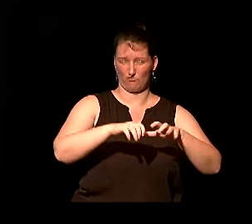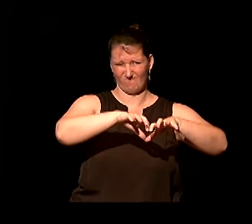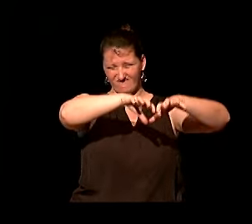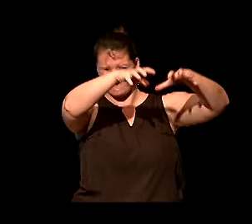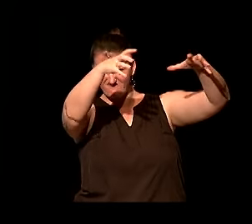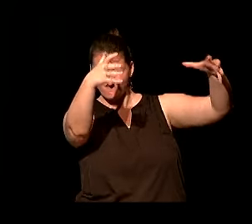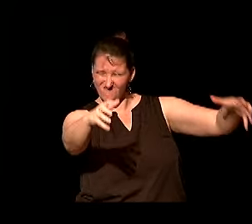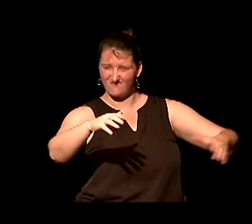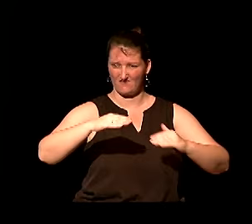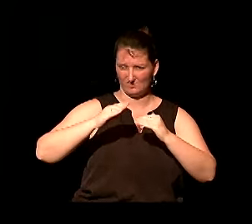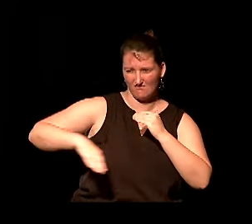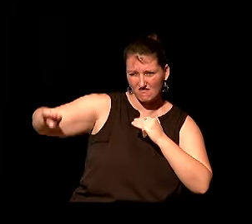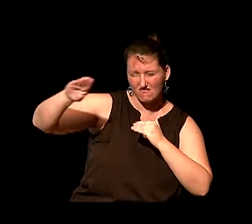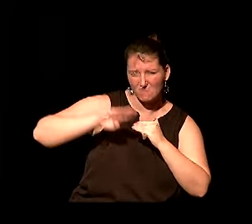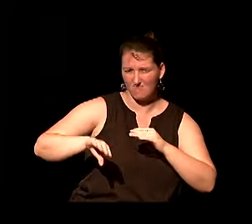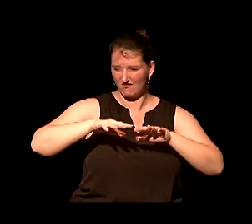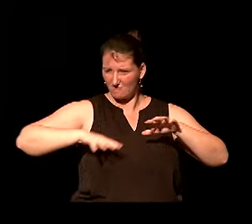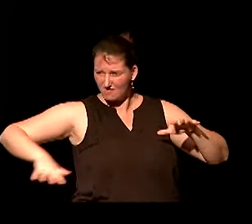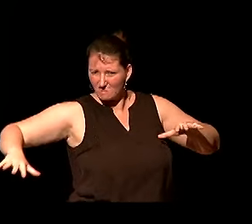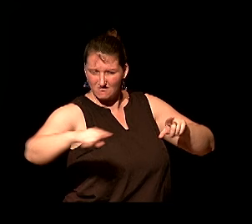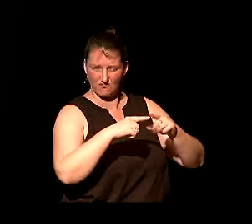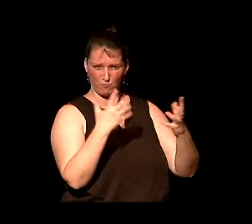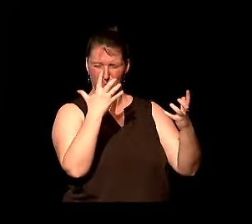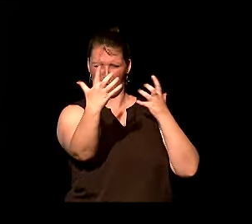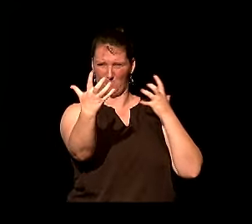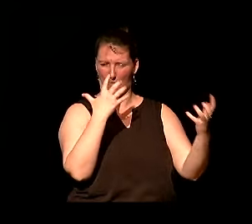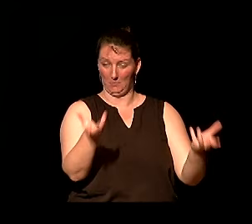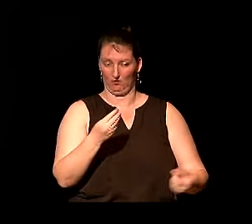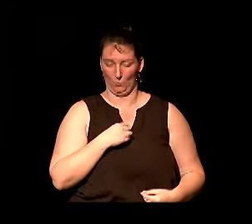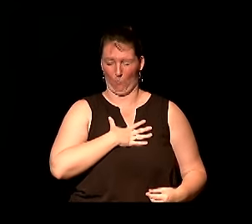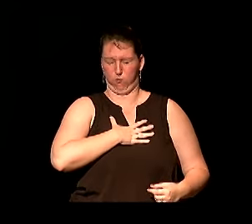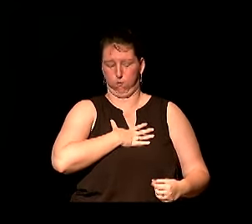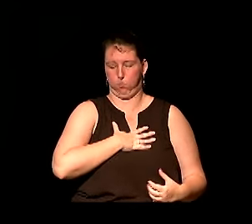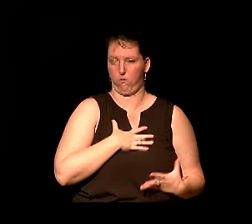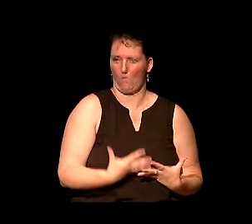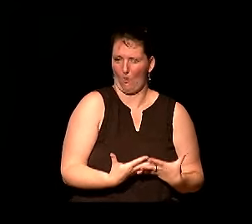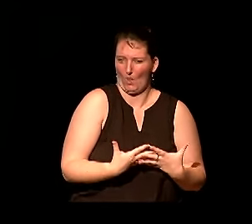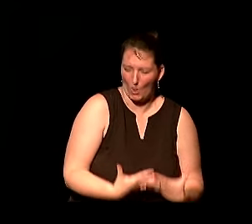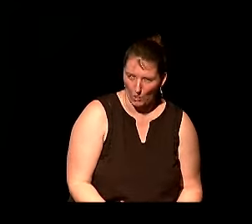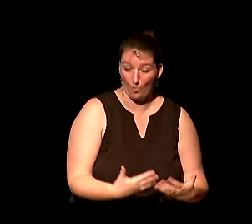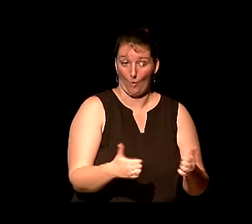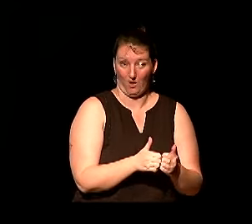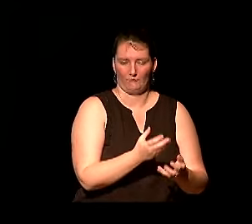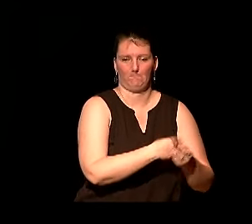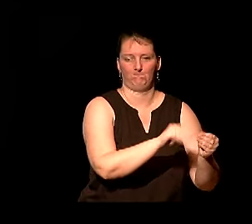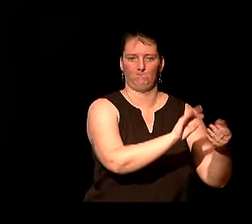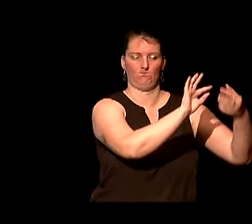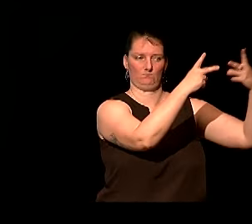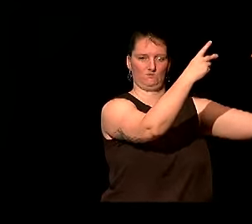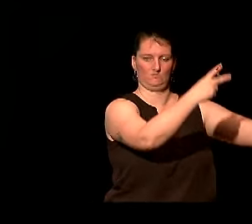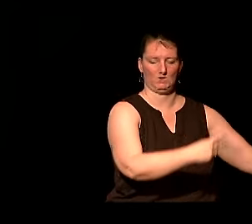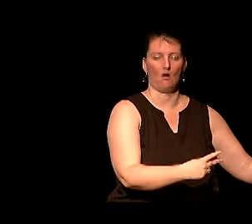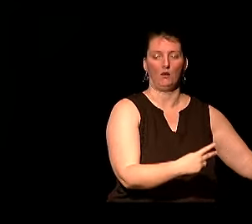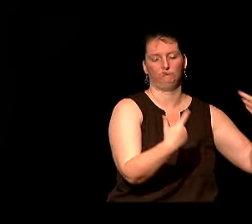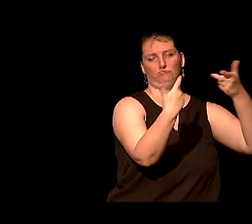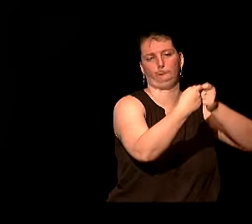surplombant des déserts, ni de ses contrastes écrasants destinés à ajouter leurs effets à ceux de la mise en scène ou du scénario. Si les paysages que